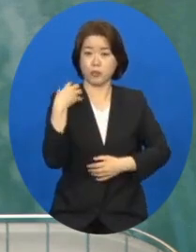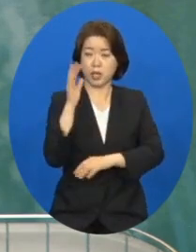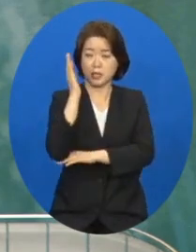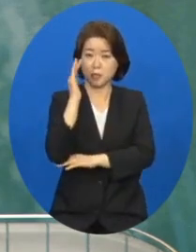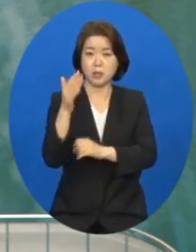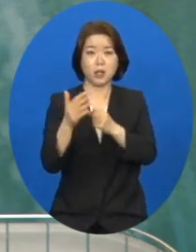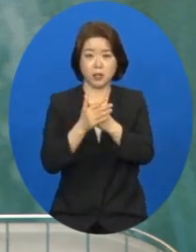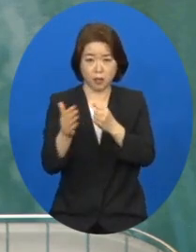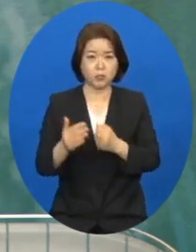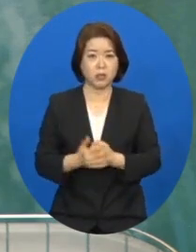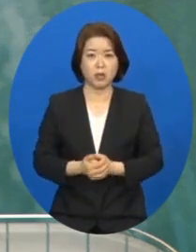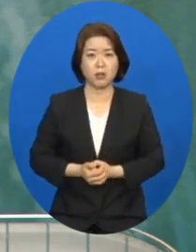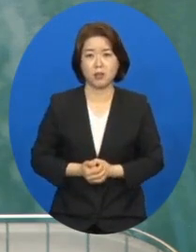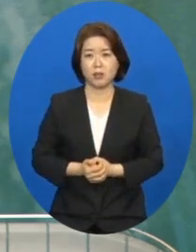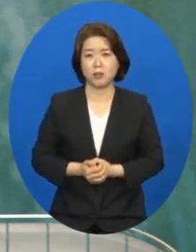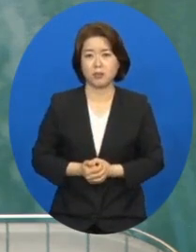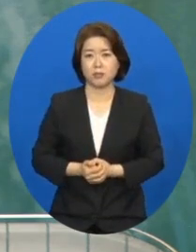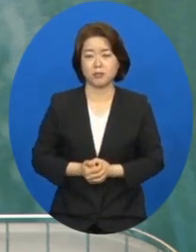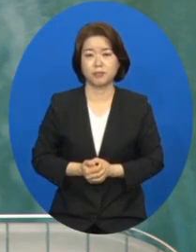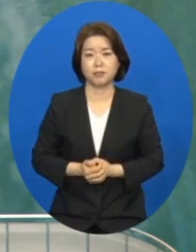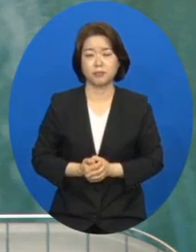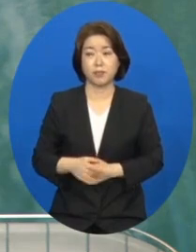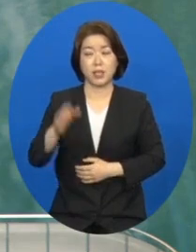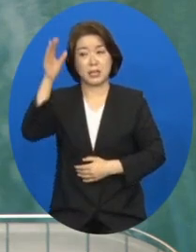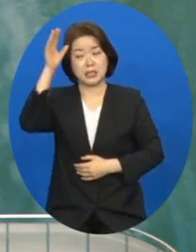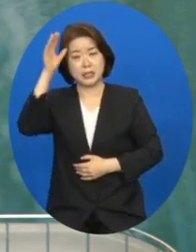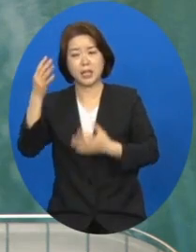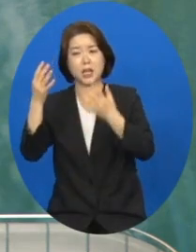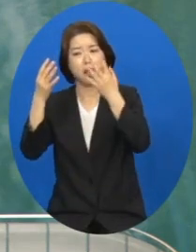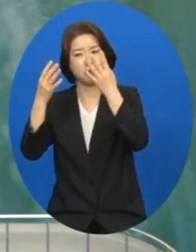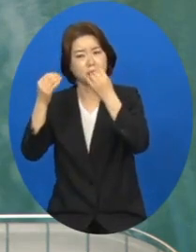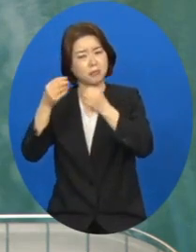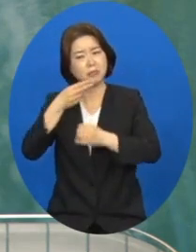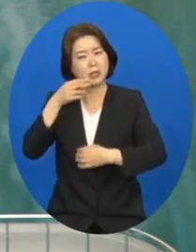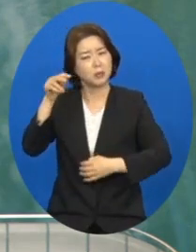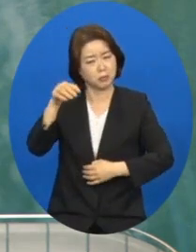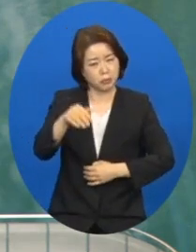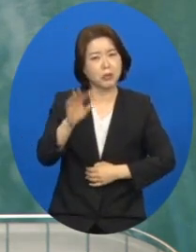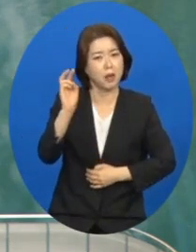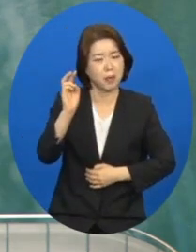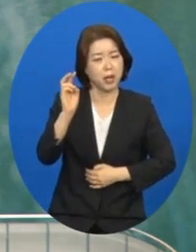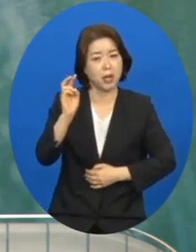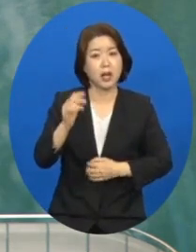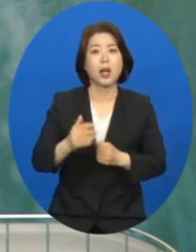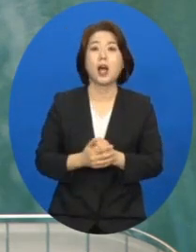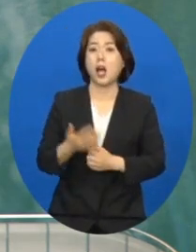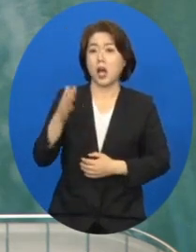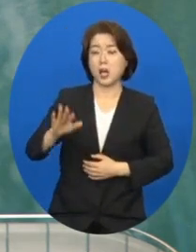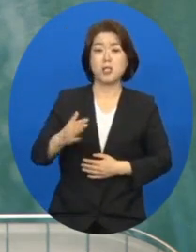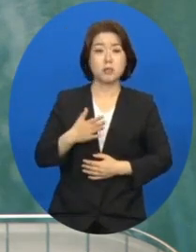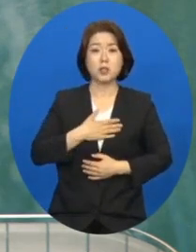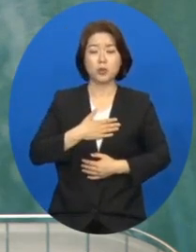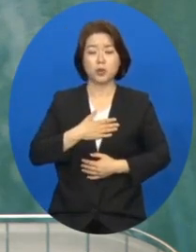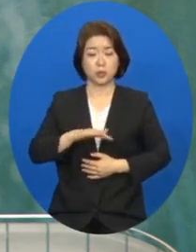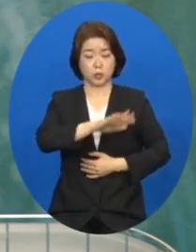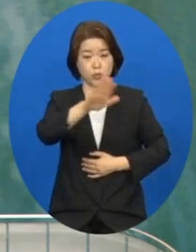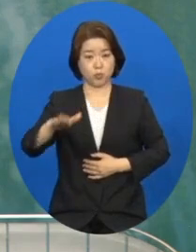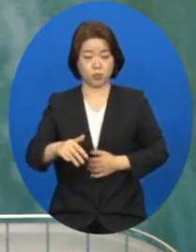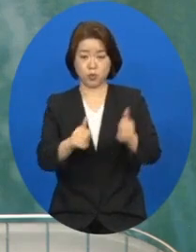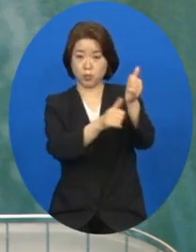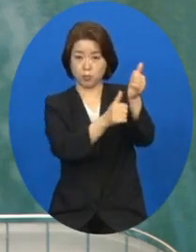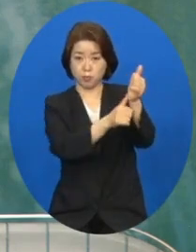세미나니까 뭐 기대감도 많이 적겠지요. 그러나 저는 우리